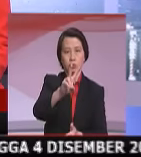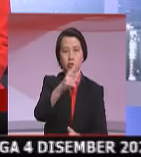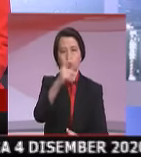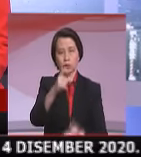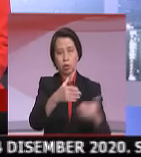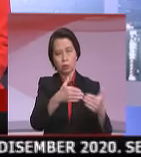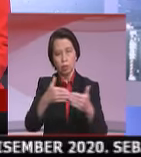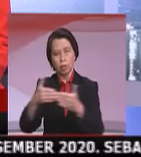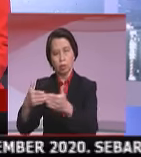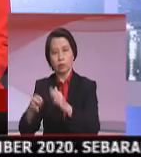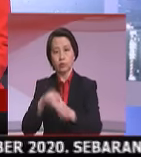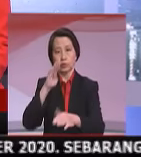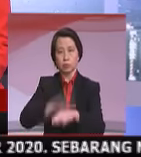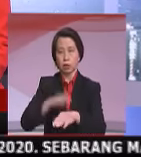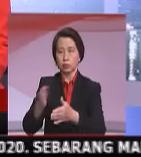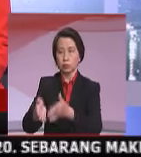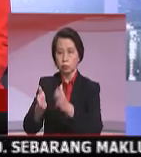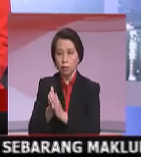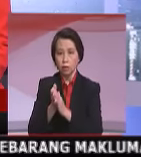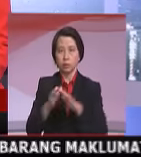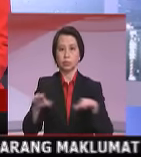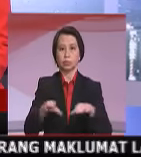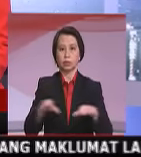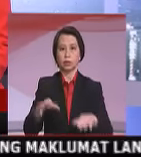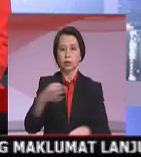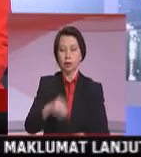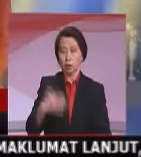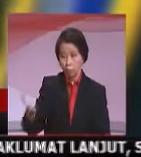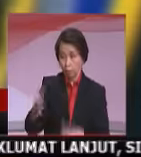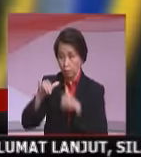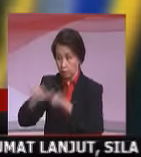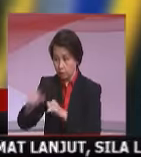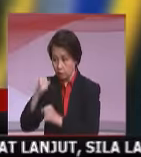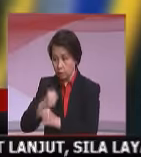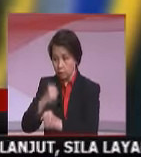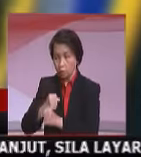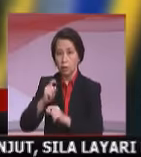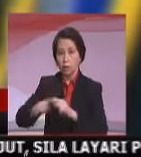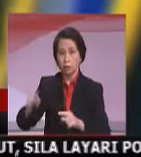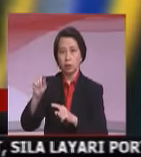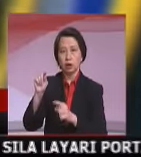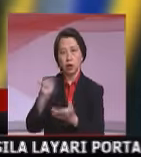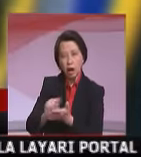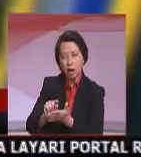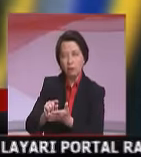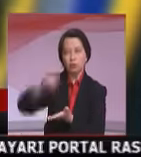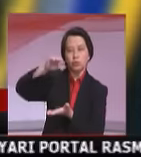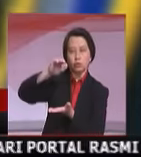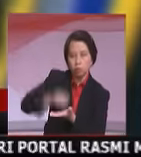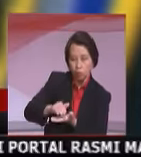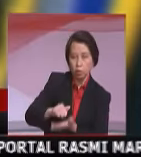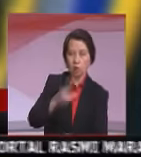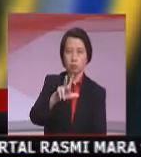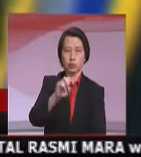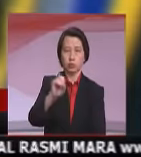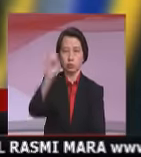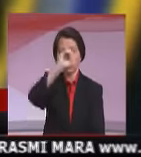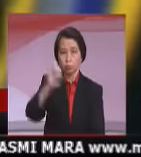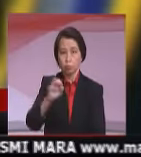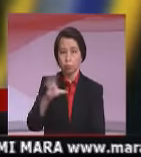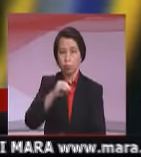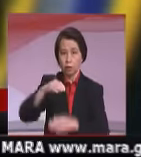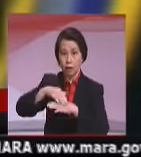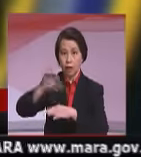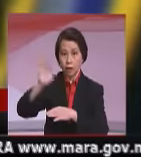bulan berturut-turut semasa permohonan dibuat. Mereka yang masih bekerja tetapi gaji pokok mereka berkurangan sebanyak 30% dan